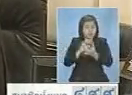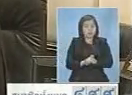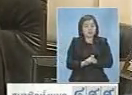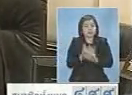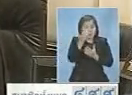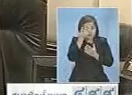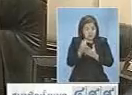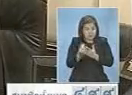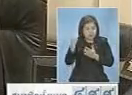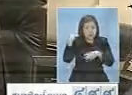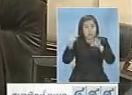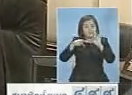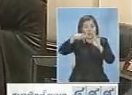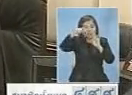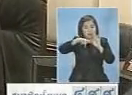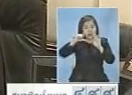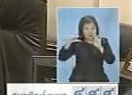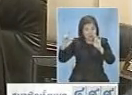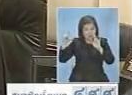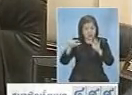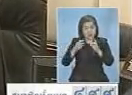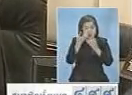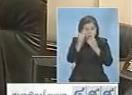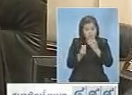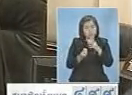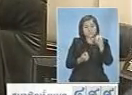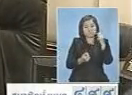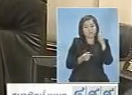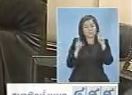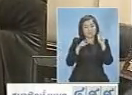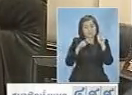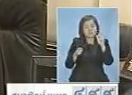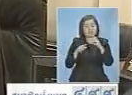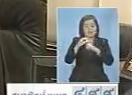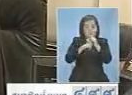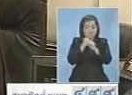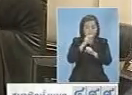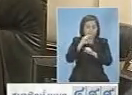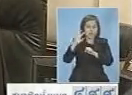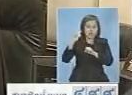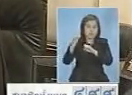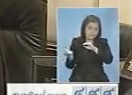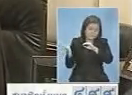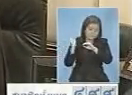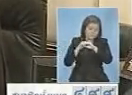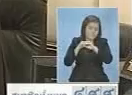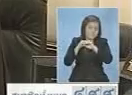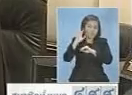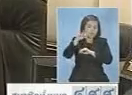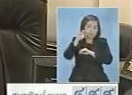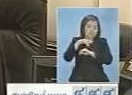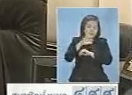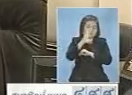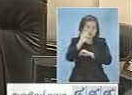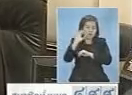8,733 ล้านลดไป 13% พอปี56ครับเพิ่มขึ้นมาเป็น 8,967 ล้านก็เ